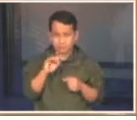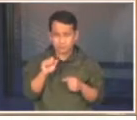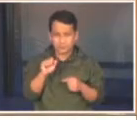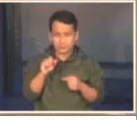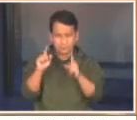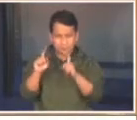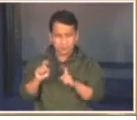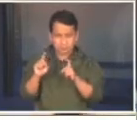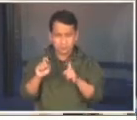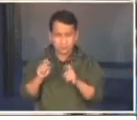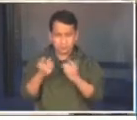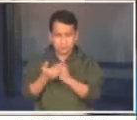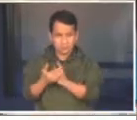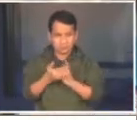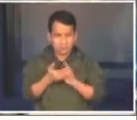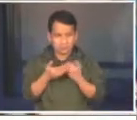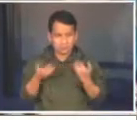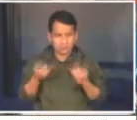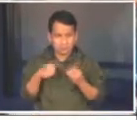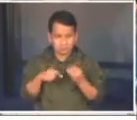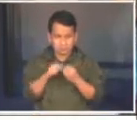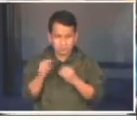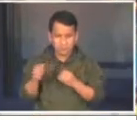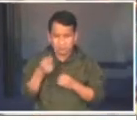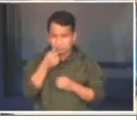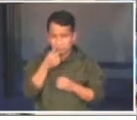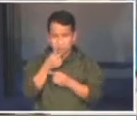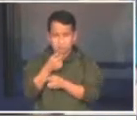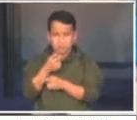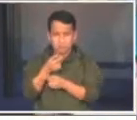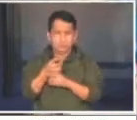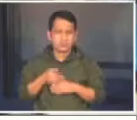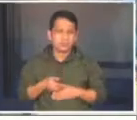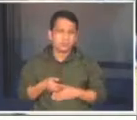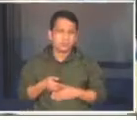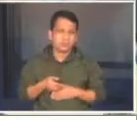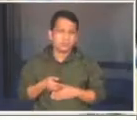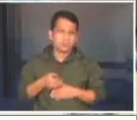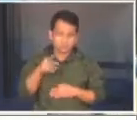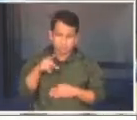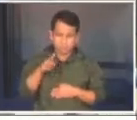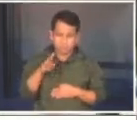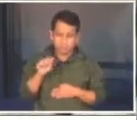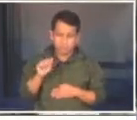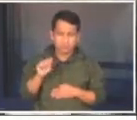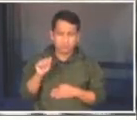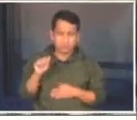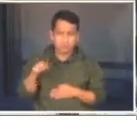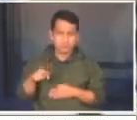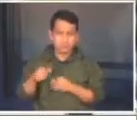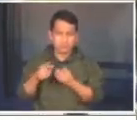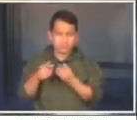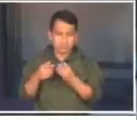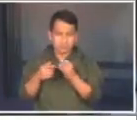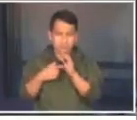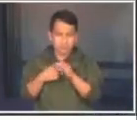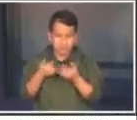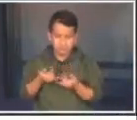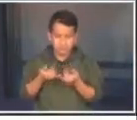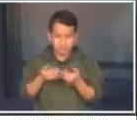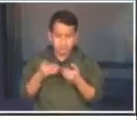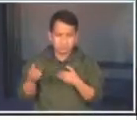Ngayon po'y naka-isolate na ang naturang referee sa PBA Bubble habang ngayon po